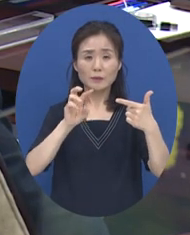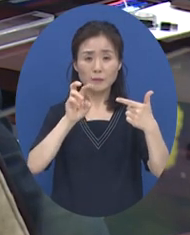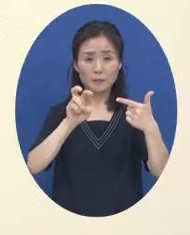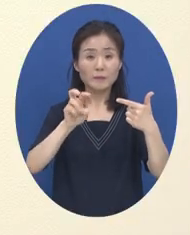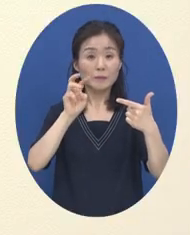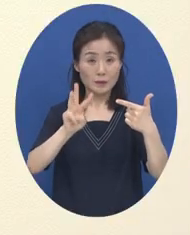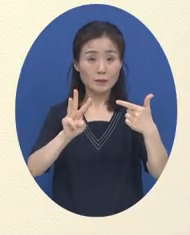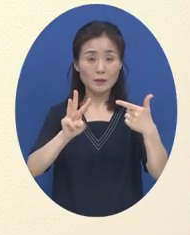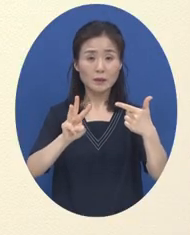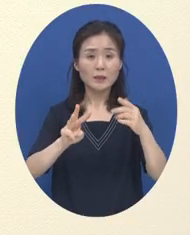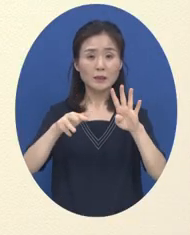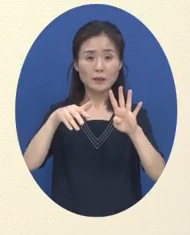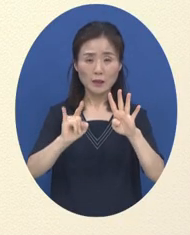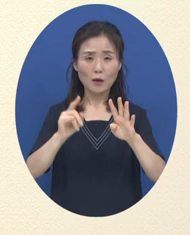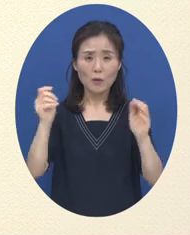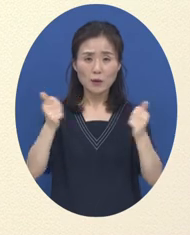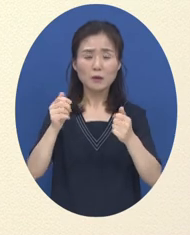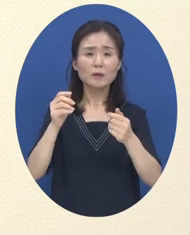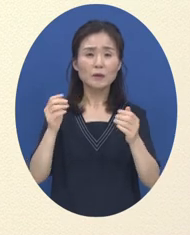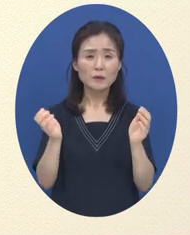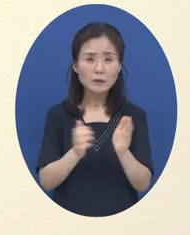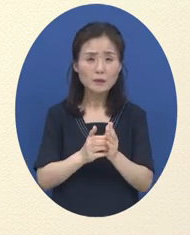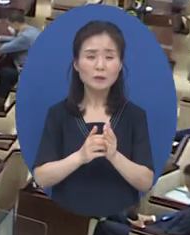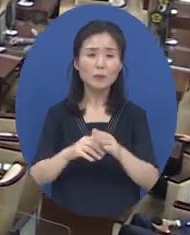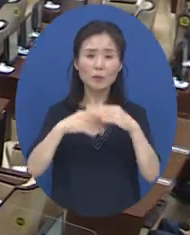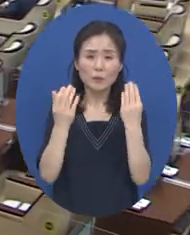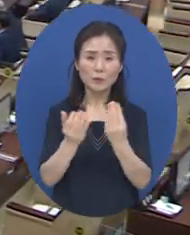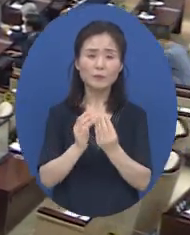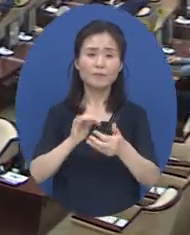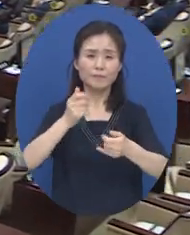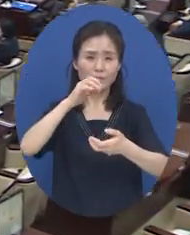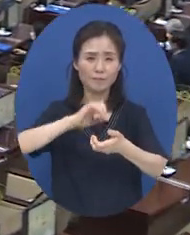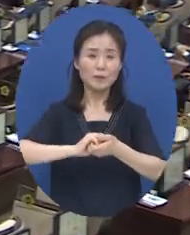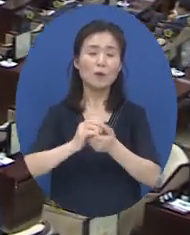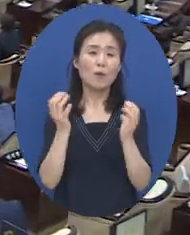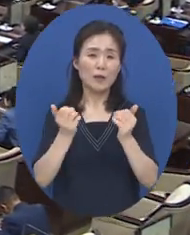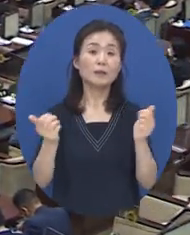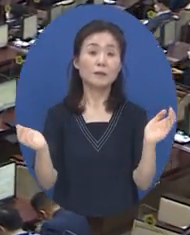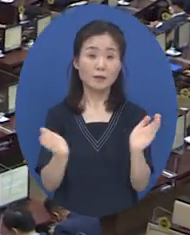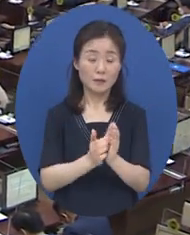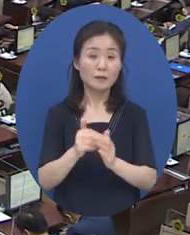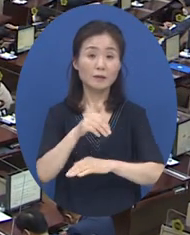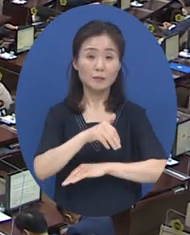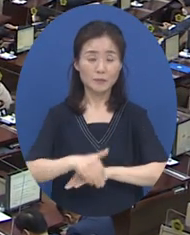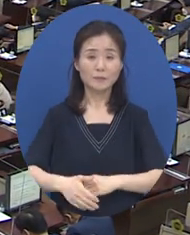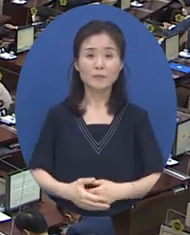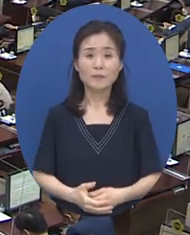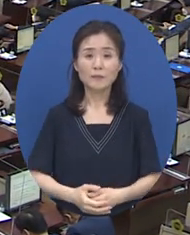16일간 정례회 일정을 마무리할 계획입니다. 경기지TV 구영슬입니다.